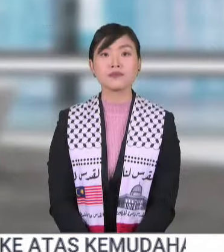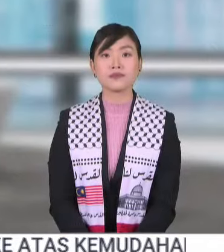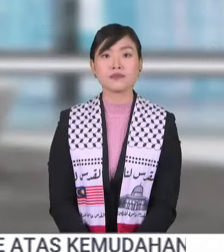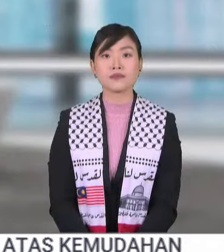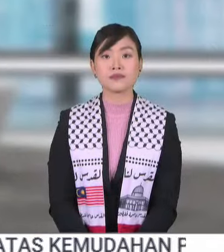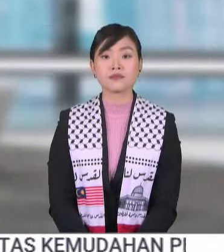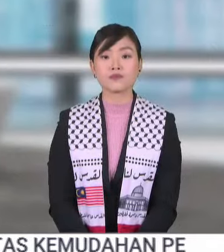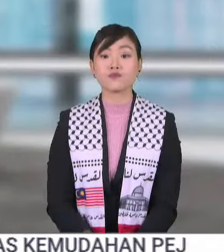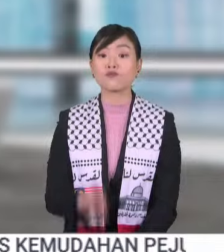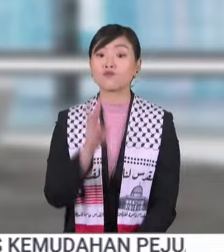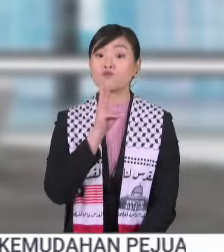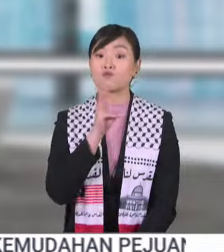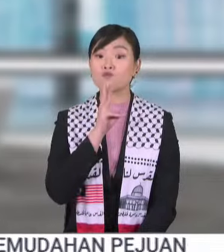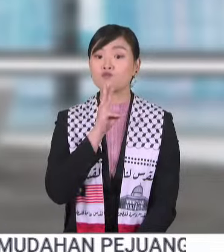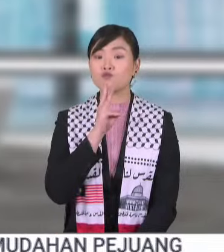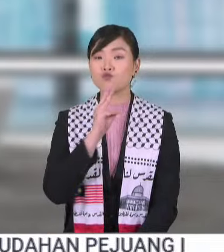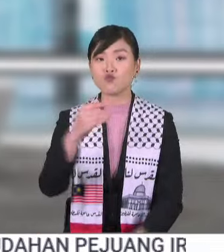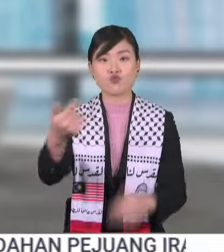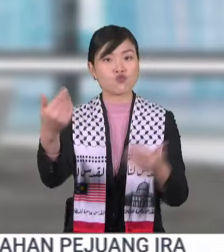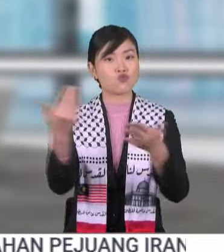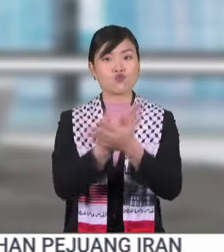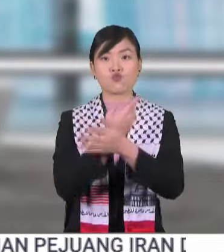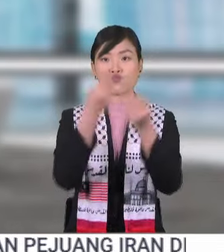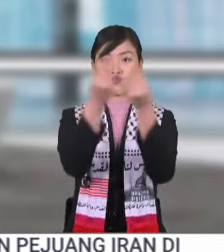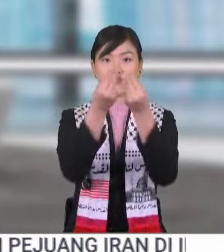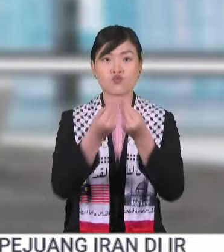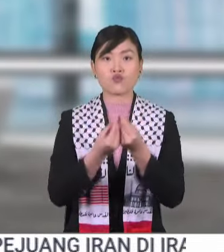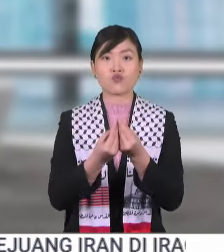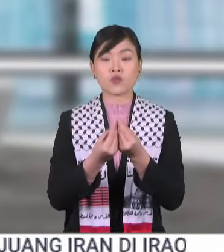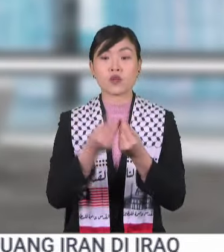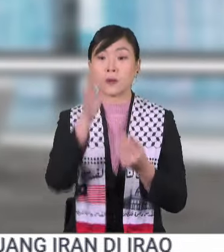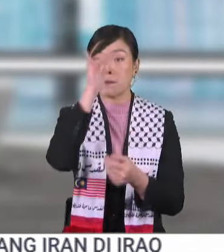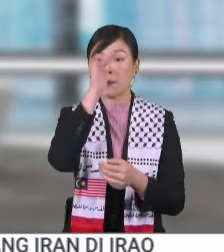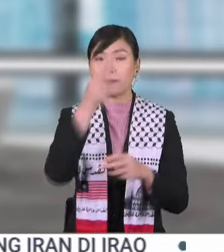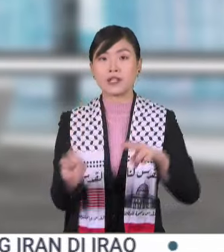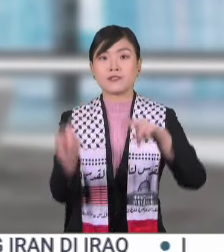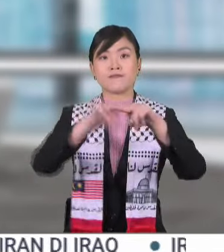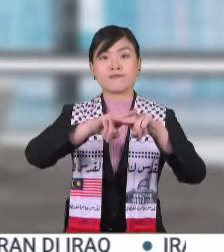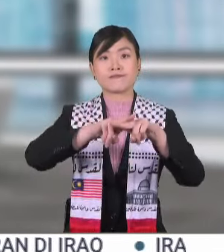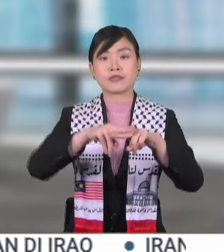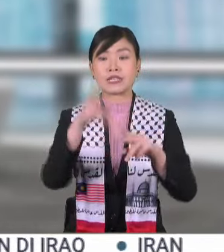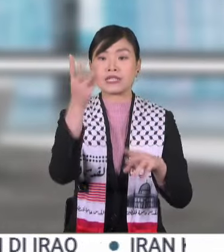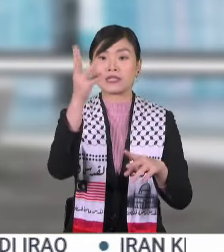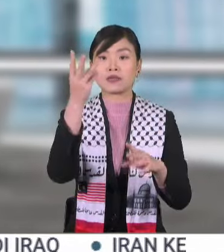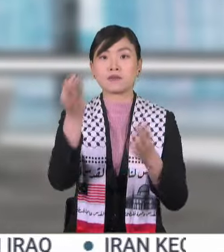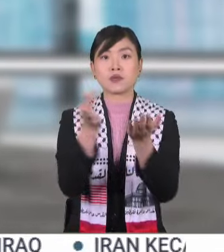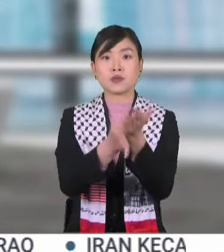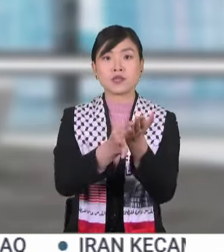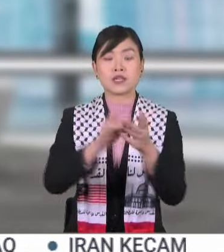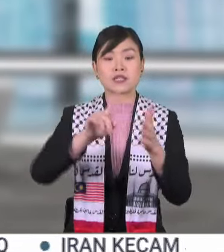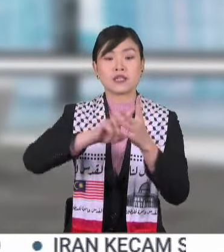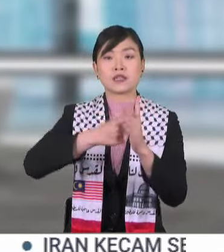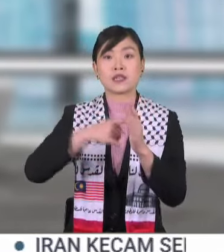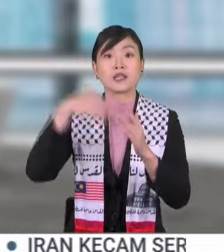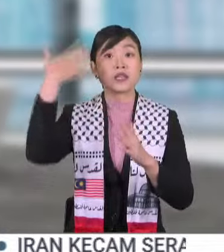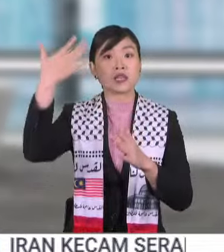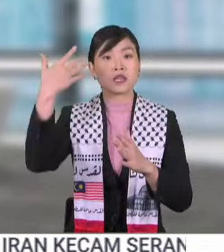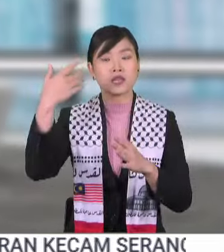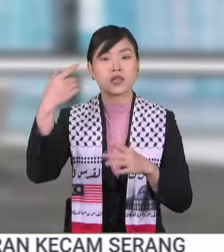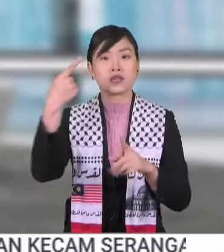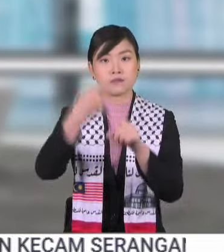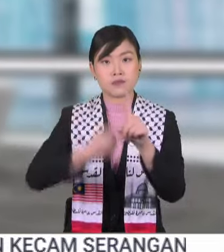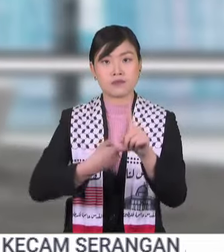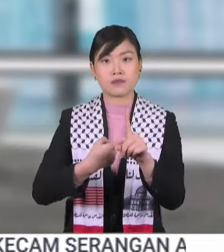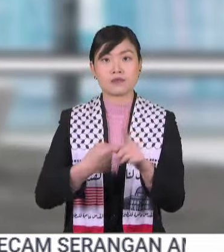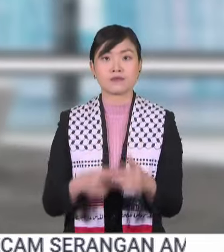2 tarif air baharu Melaka naik dengan purata 16 sen setiap meter padu berkuat kuasa bulan depan pelarasan tersebut